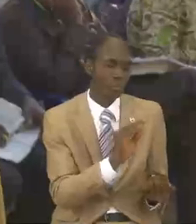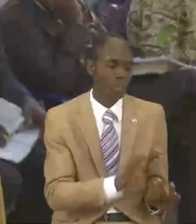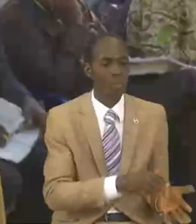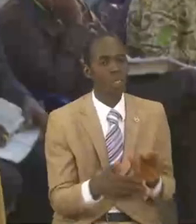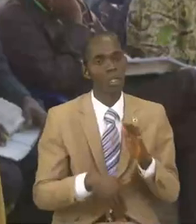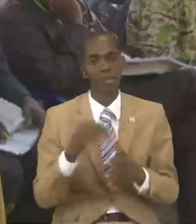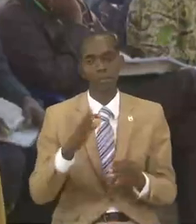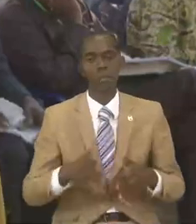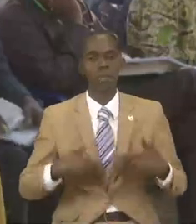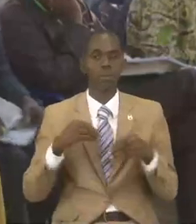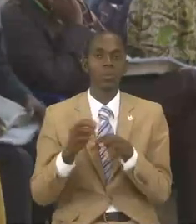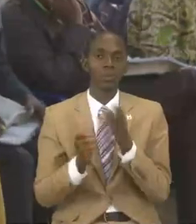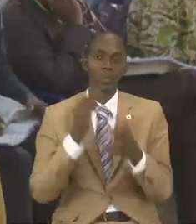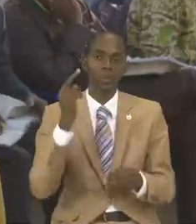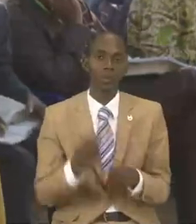ta vie.